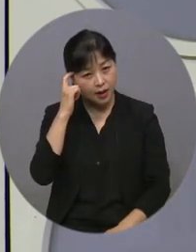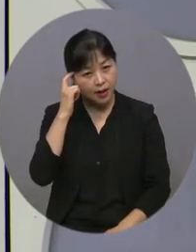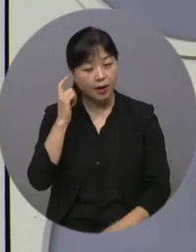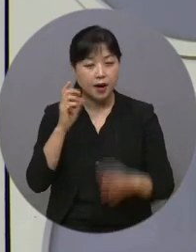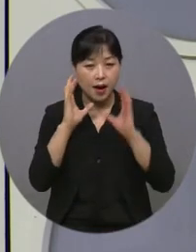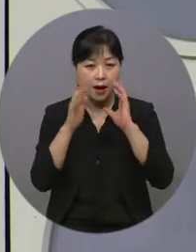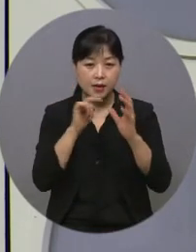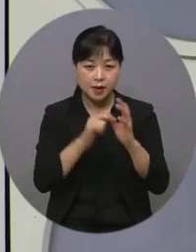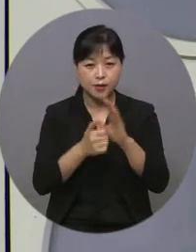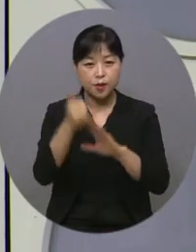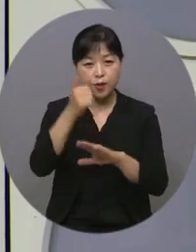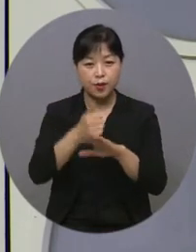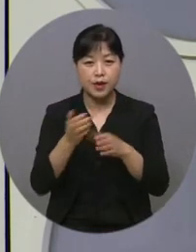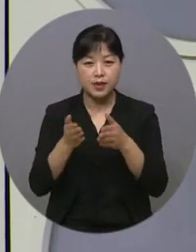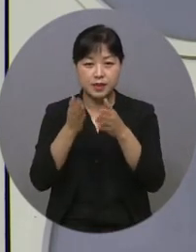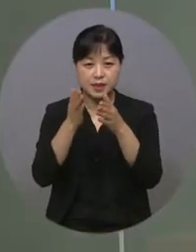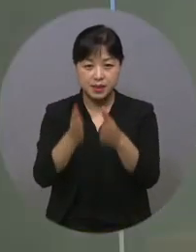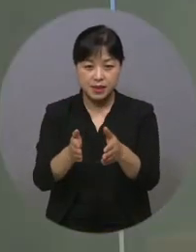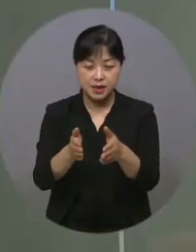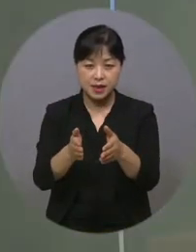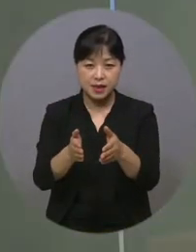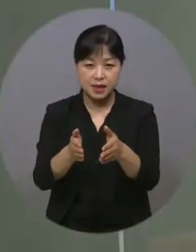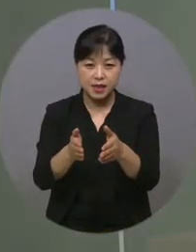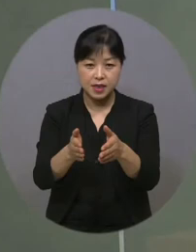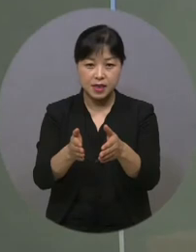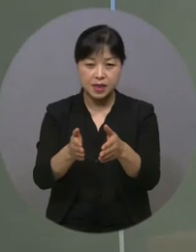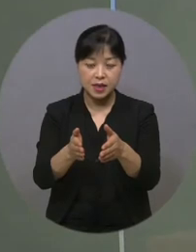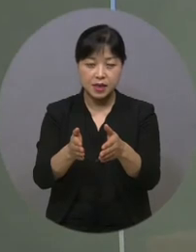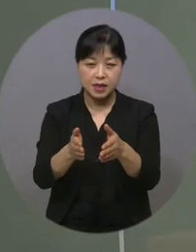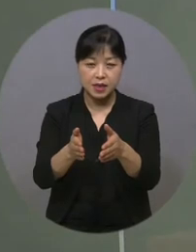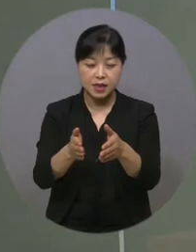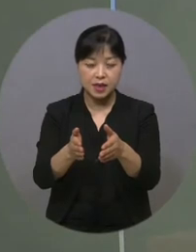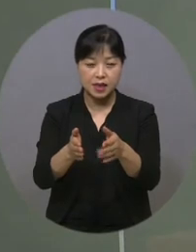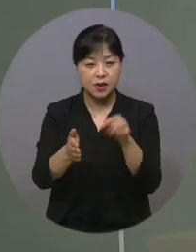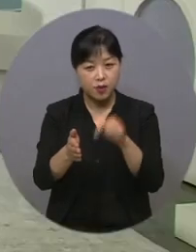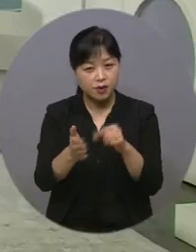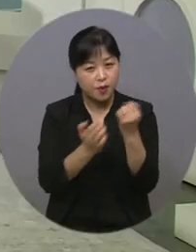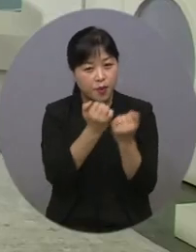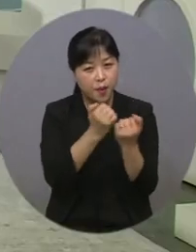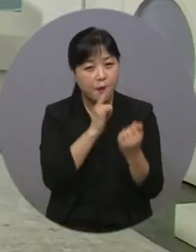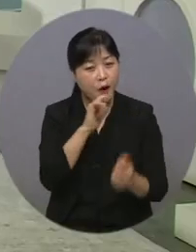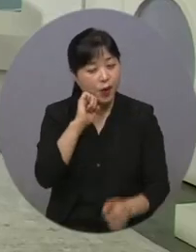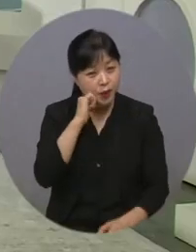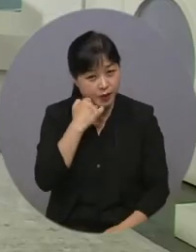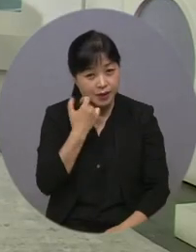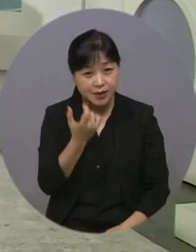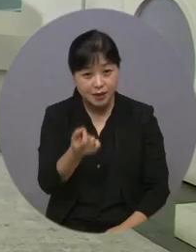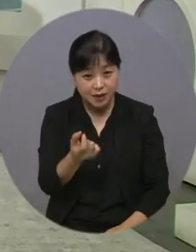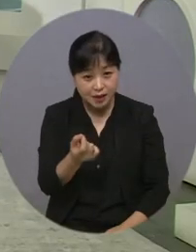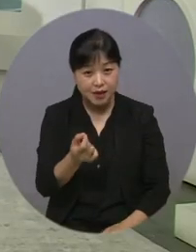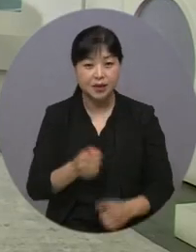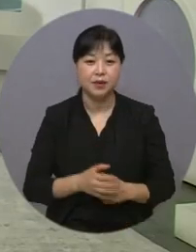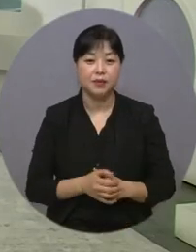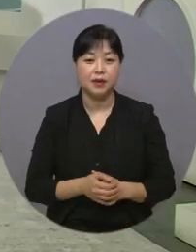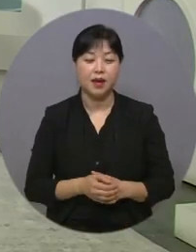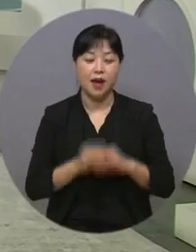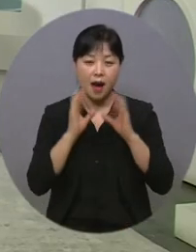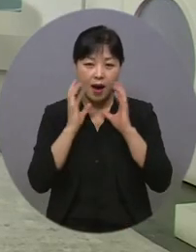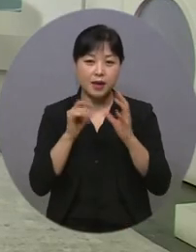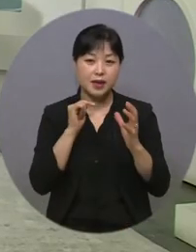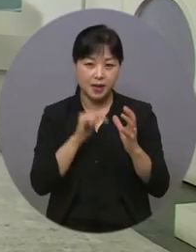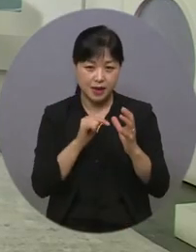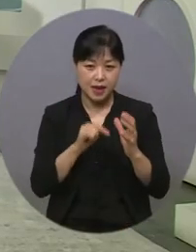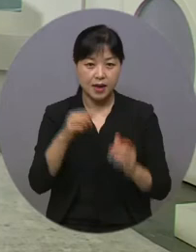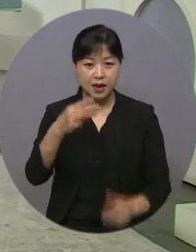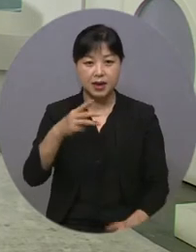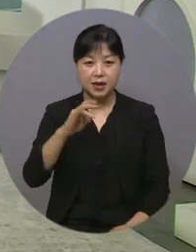유아들한테 성공 얘기를 이렇다고 할 수는 없지 않습니까? 그래서 유아들에게 리더십 교육을